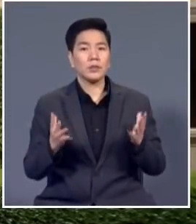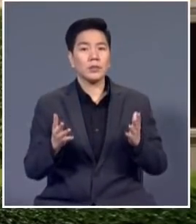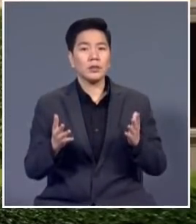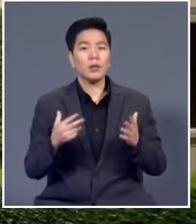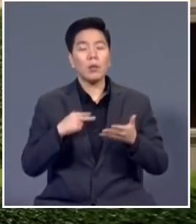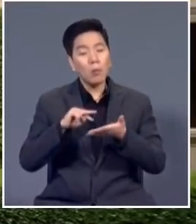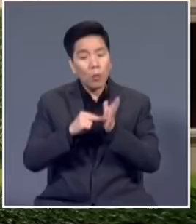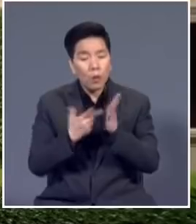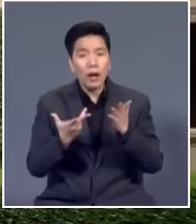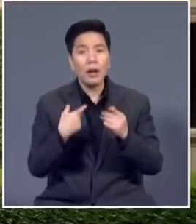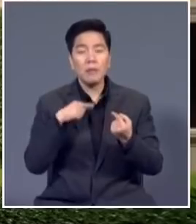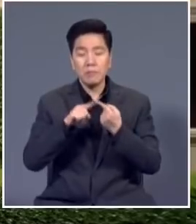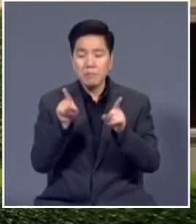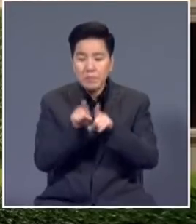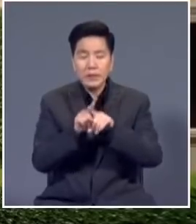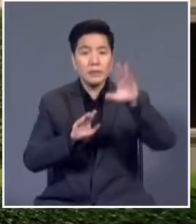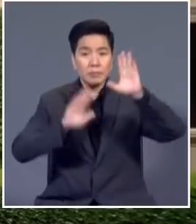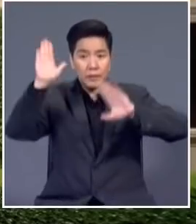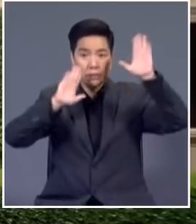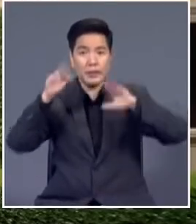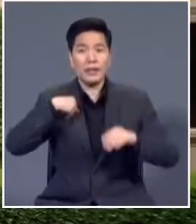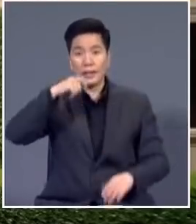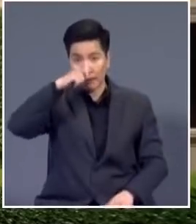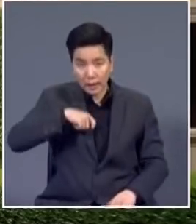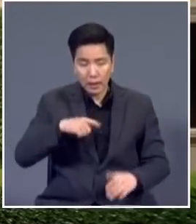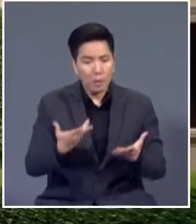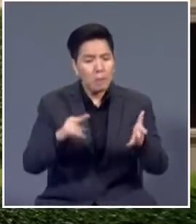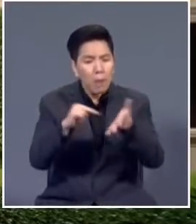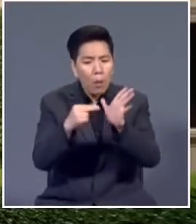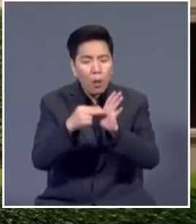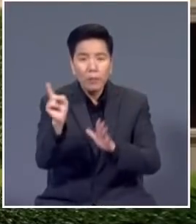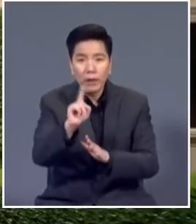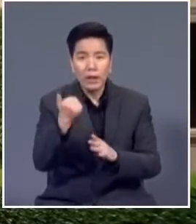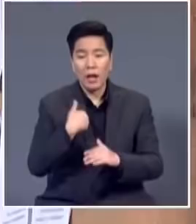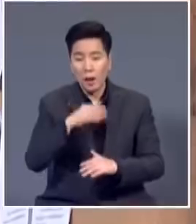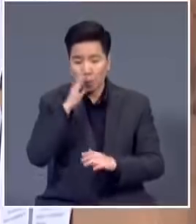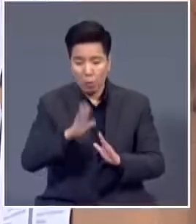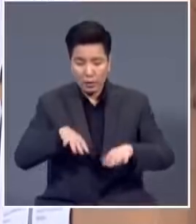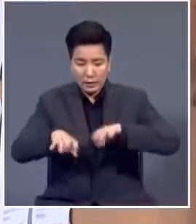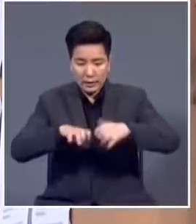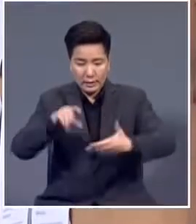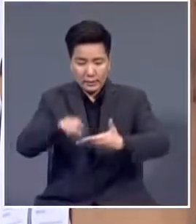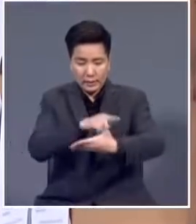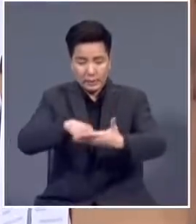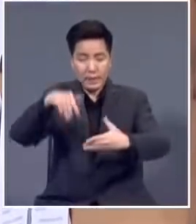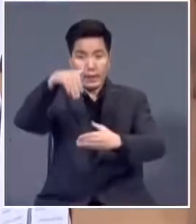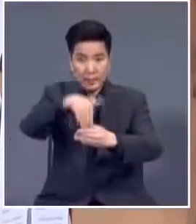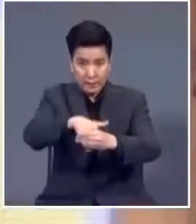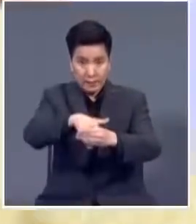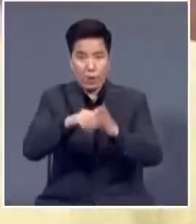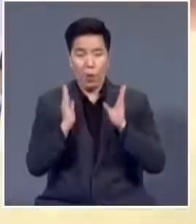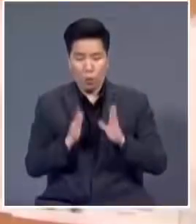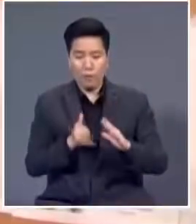วมความไปถึงในเรื่องของประชาธิปไตยเราด้วยนะครับว่ามันคืออะไรกันแน่เพราะว่าถ้าประเทศไหนจัดให้มีการเลือกตั้งผู้แทนประชาชนเข้าไปทำหน้าที่ออกกฎหม